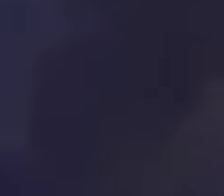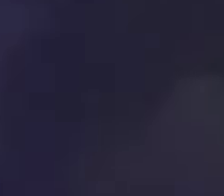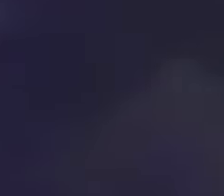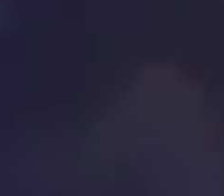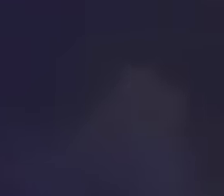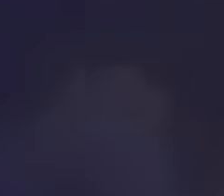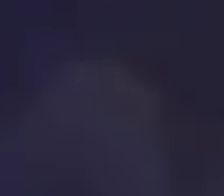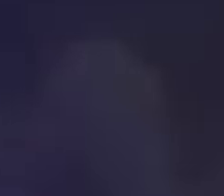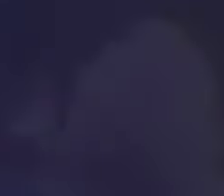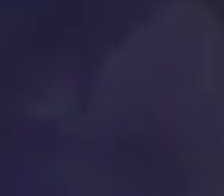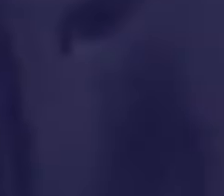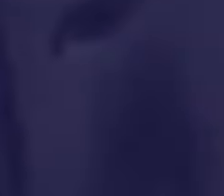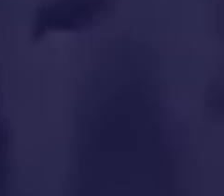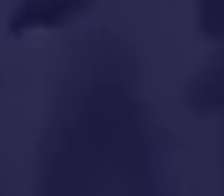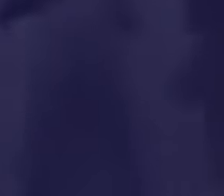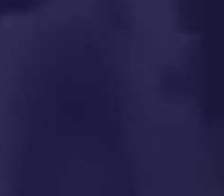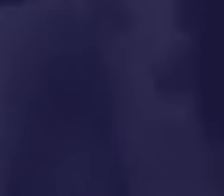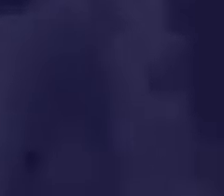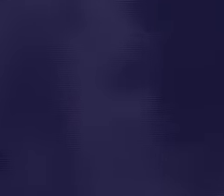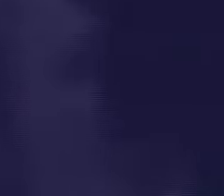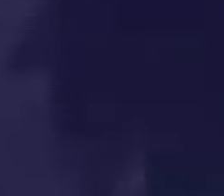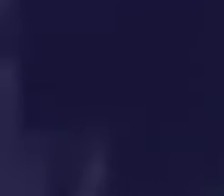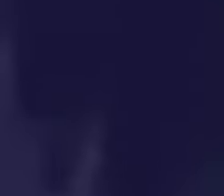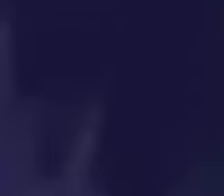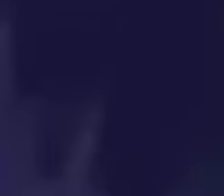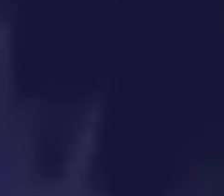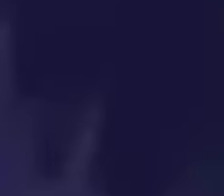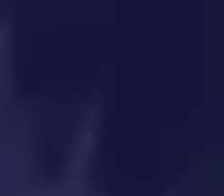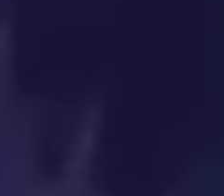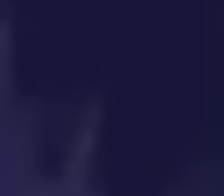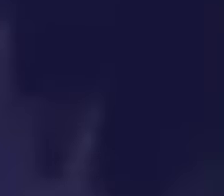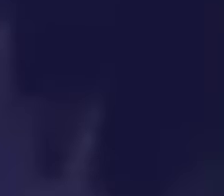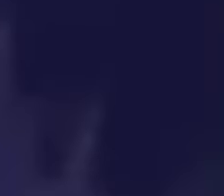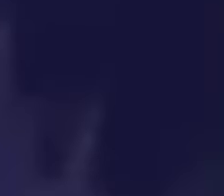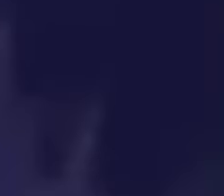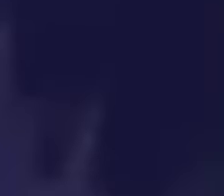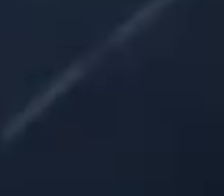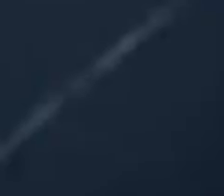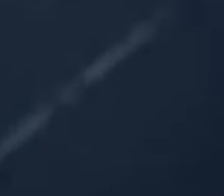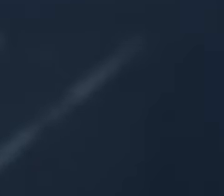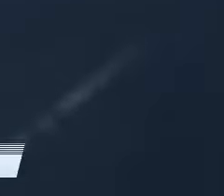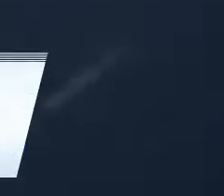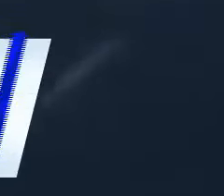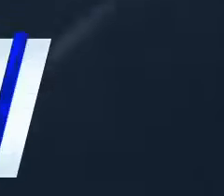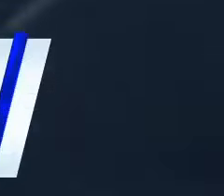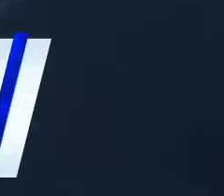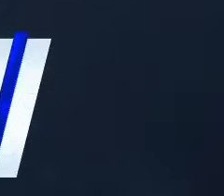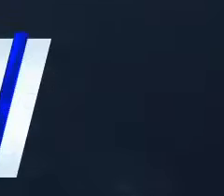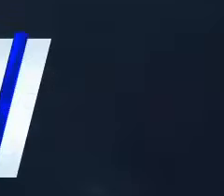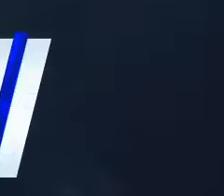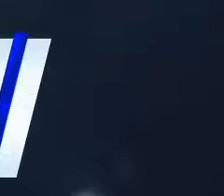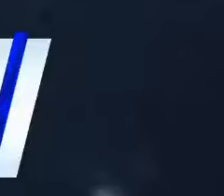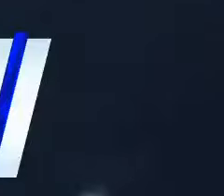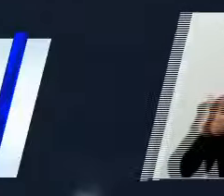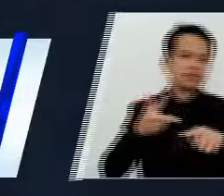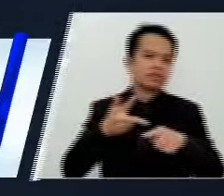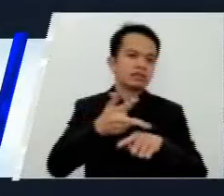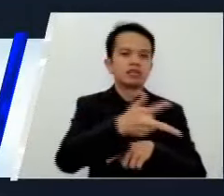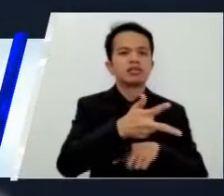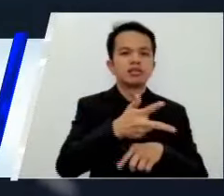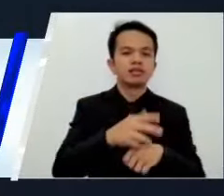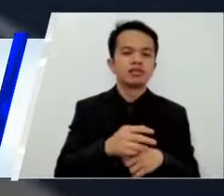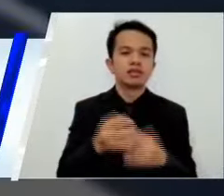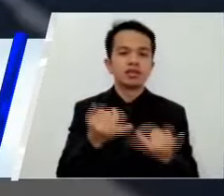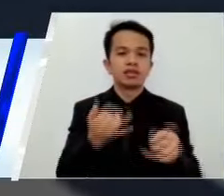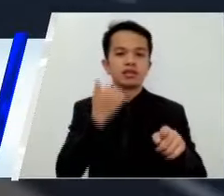Tatawid sana ang babaeng senior citizen na yan nang bigla siyang masagasaan ng isang fuel tanker sa Rosario, Cavite. Dead on the spot